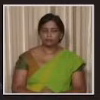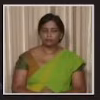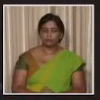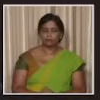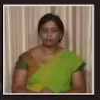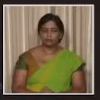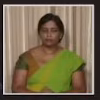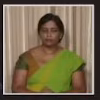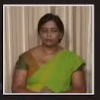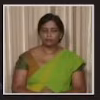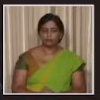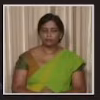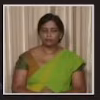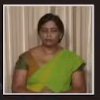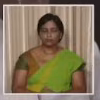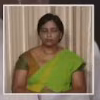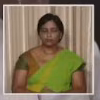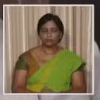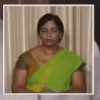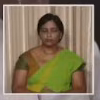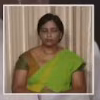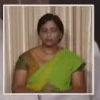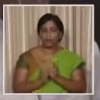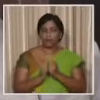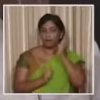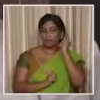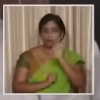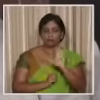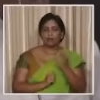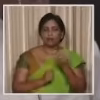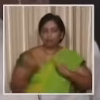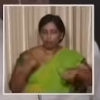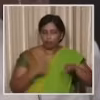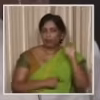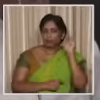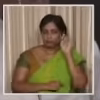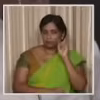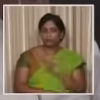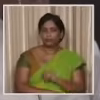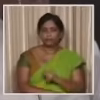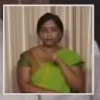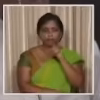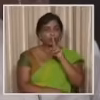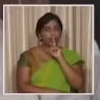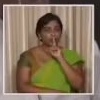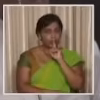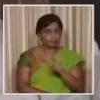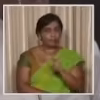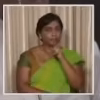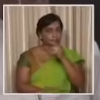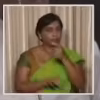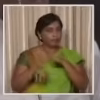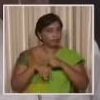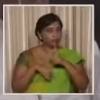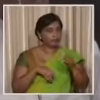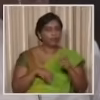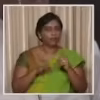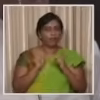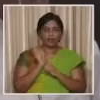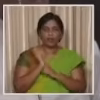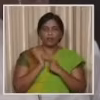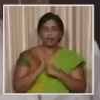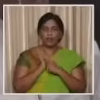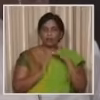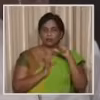පොඩි පැහැදිලි කිරීමක් විතරක් දැනගන්න මේ මඩට නෙමෙයි අපි කාගෙත් දැනගැනීමට දබතුමා කිව්වා ඔබතුමාලගේ කාලේ එල්.ආර්.සී.